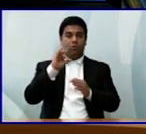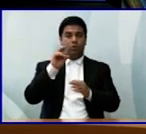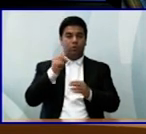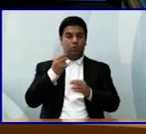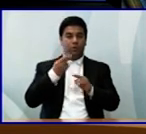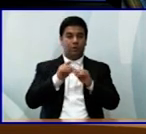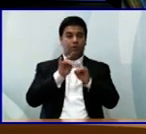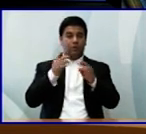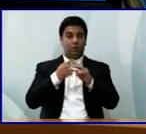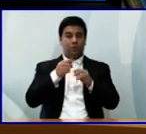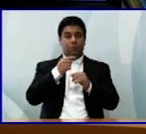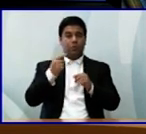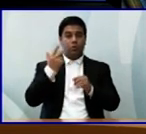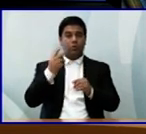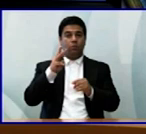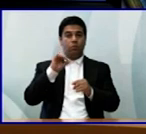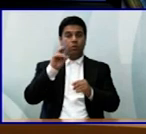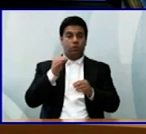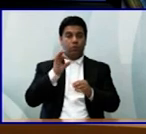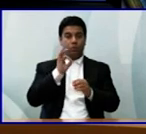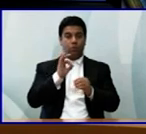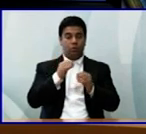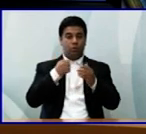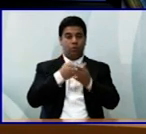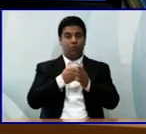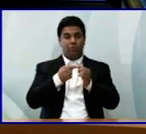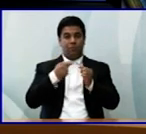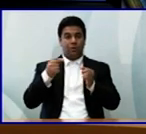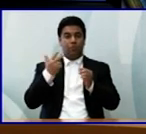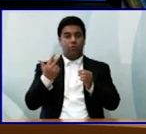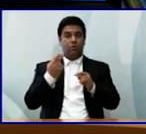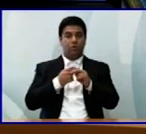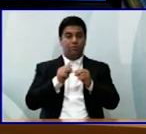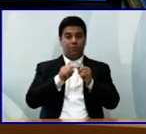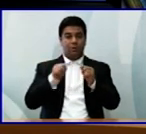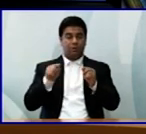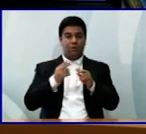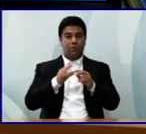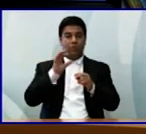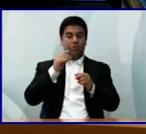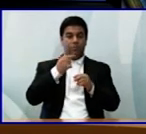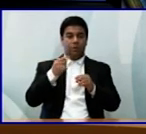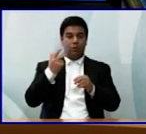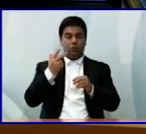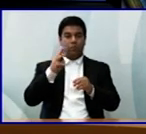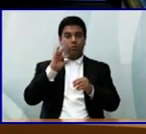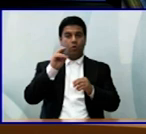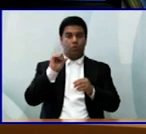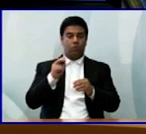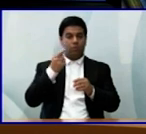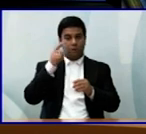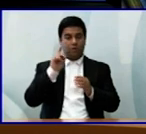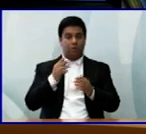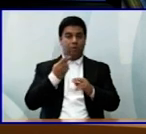Ya'ni minus 3 ning modulichi 0 dan minus 3 gacha bo'lgan masofa minus 3 sonning modulini bildirar